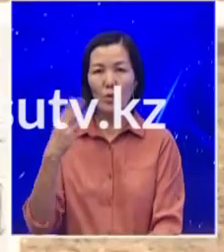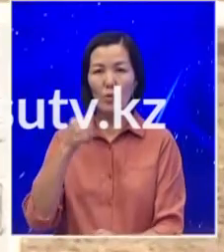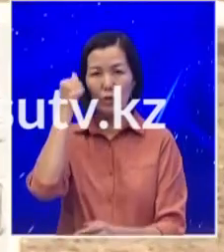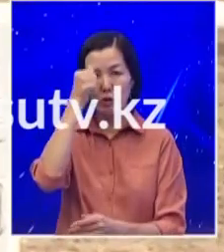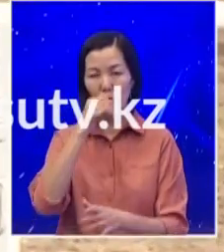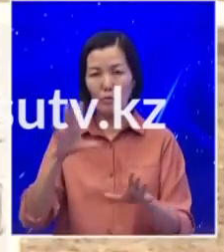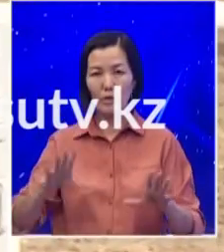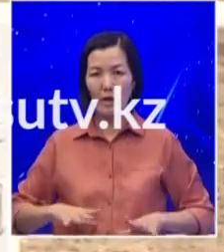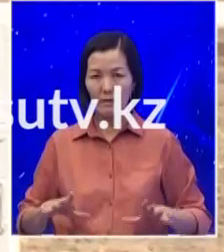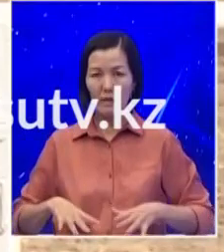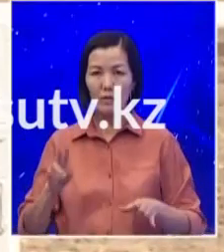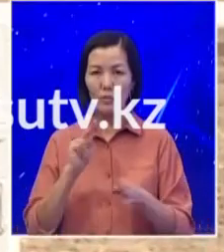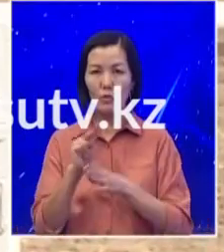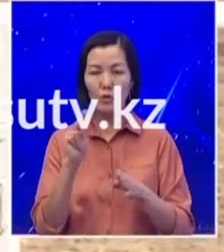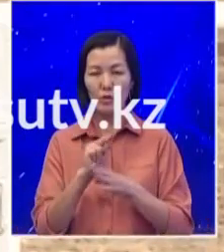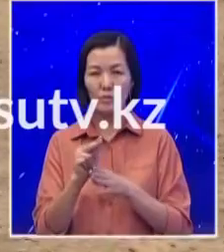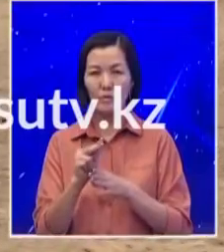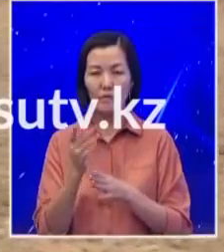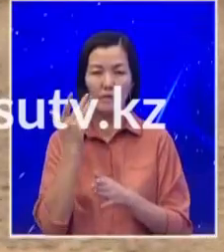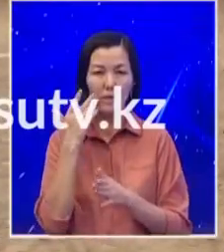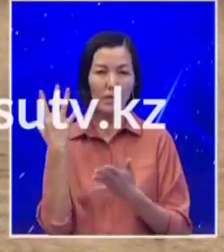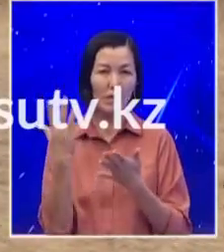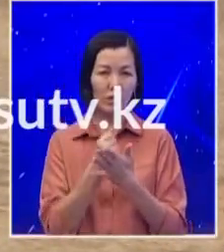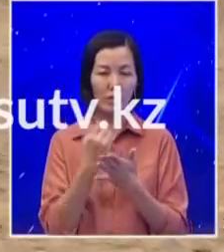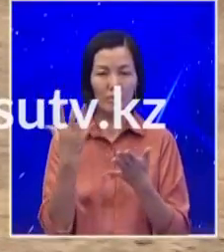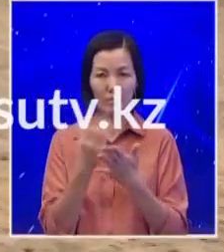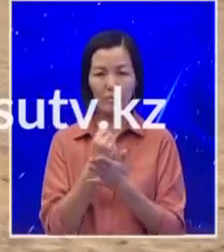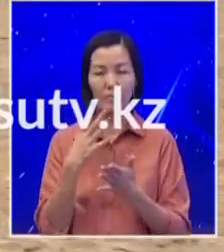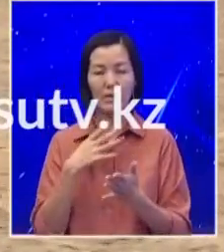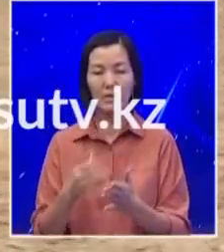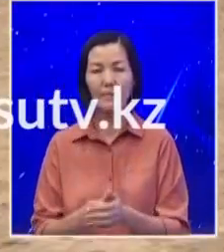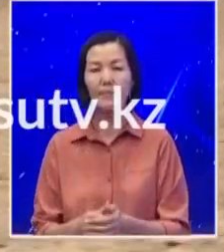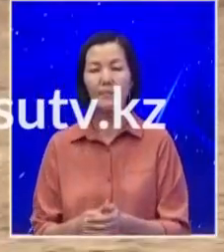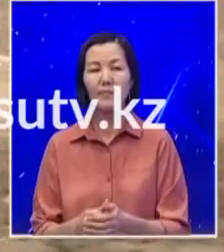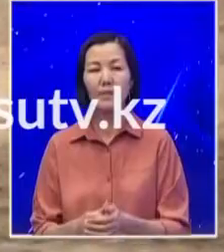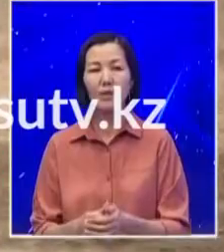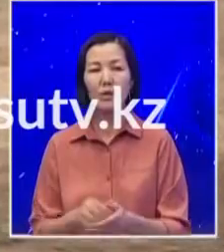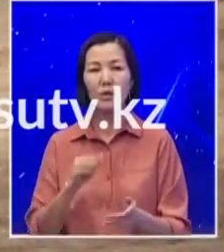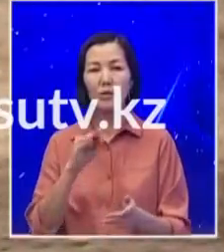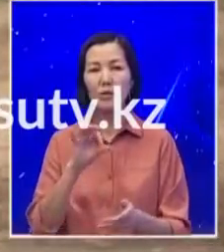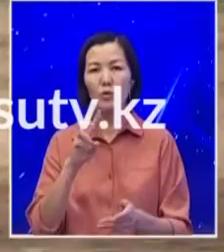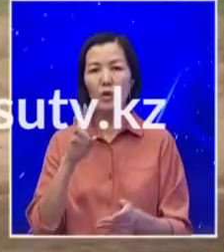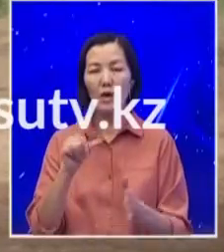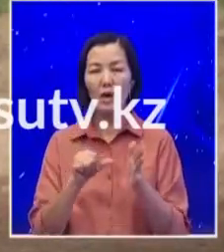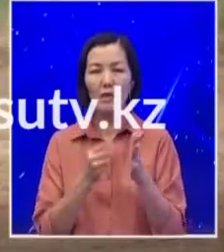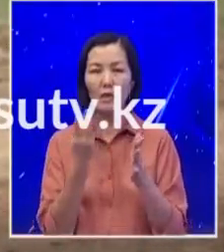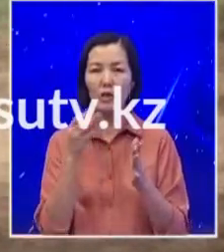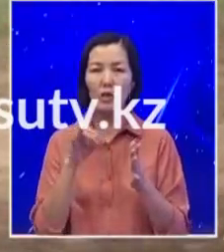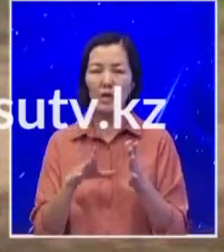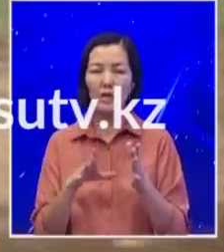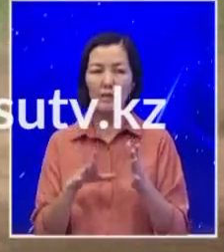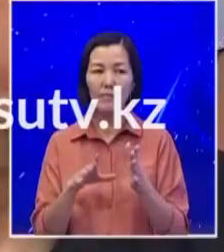кетті, солдан бері жүлделі болып жатырмыз. Жорға аттар жарысы да көрермендердің делебесін қоздырды. 6 шақырымға созылған сында